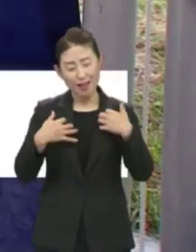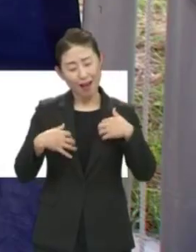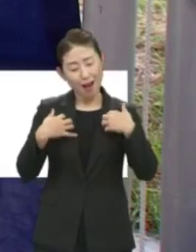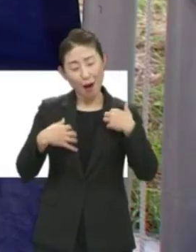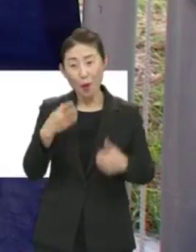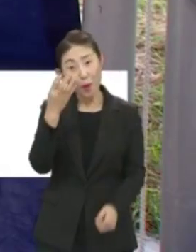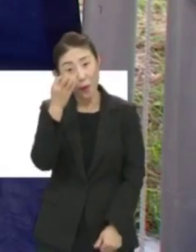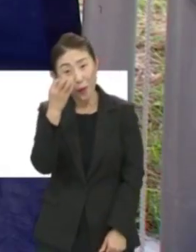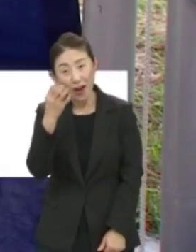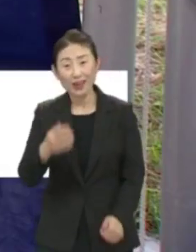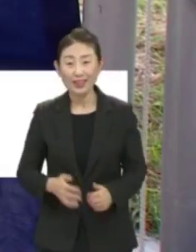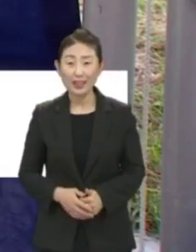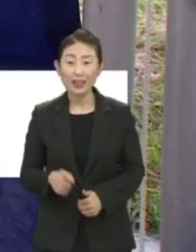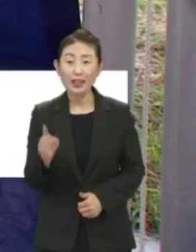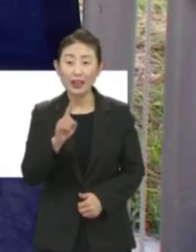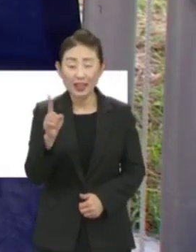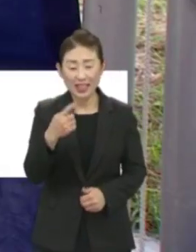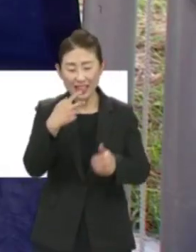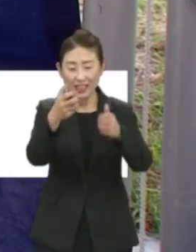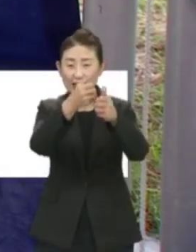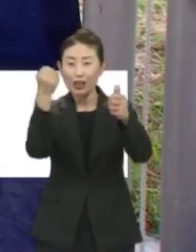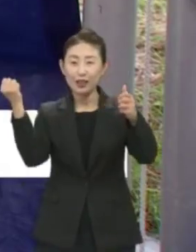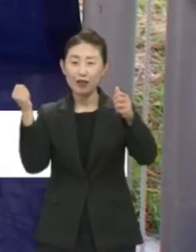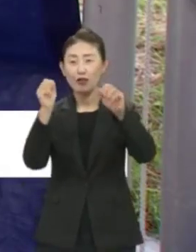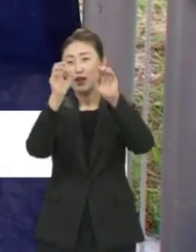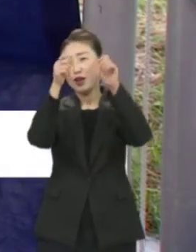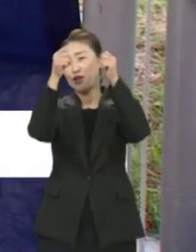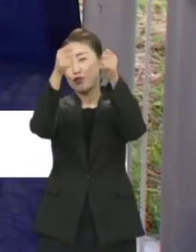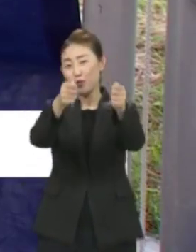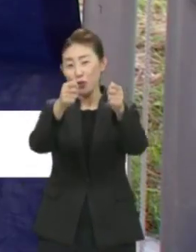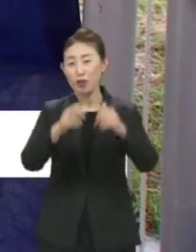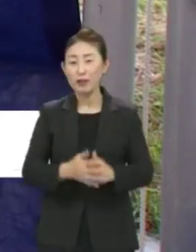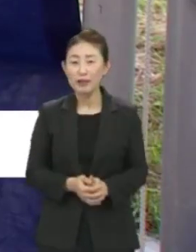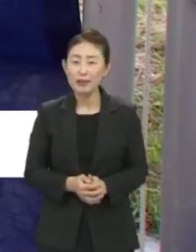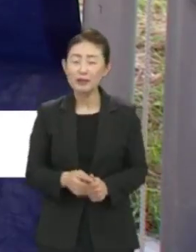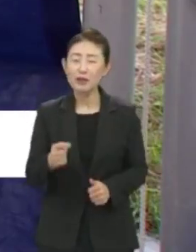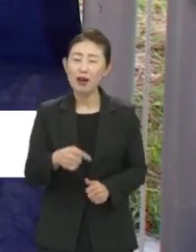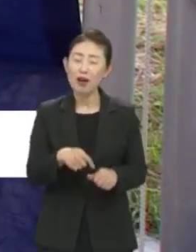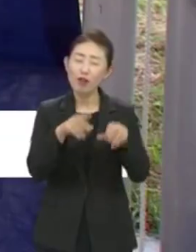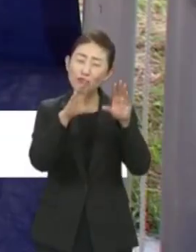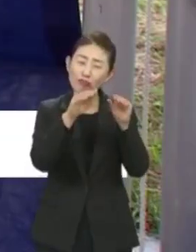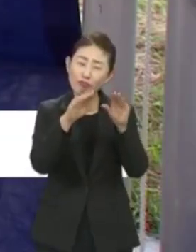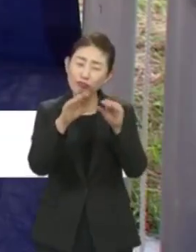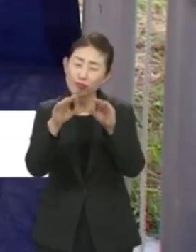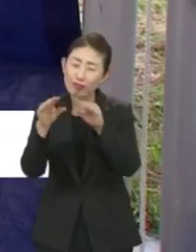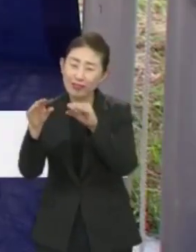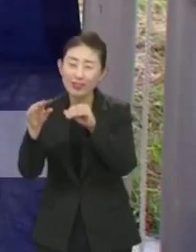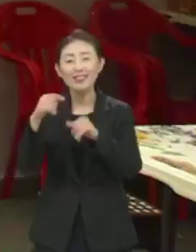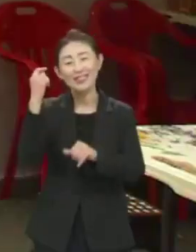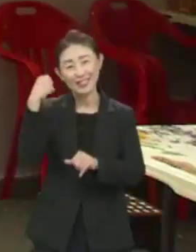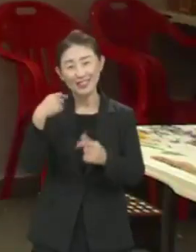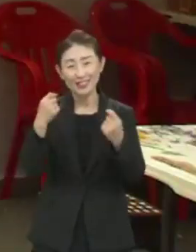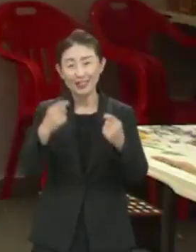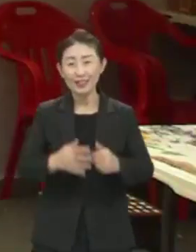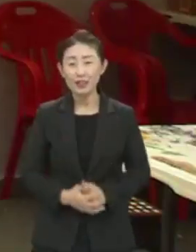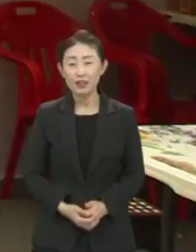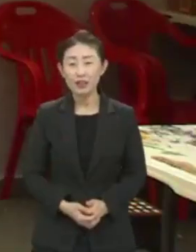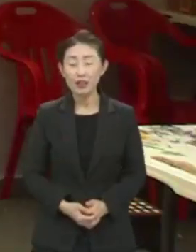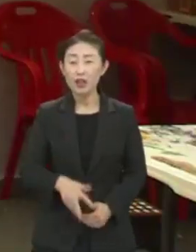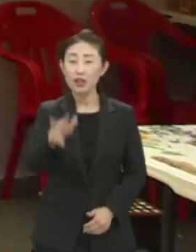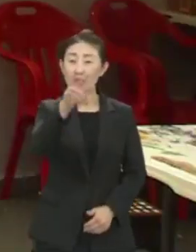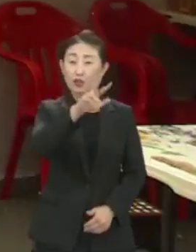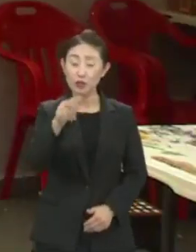거야? 냉장고에 걸어놓을 거예요. 클린 느낌 같이 조금 부드러웠어요. 전국